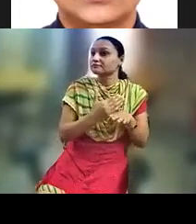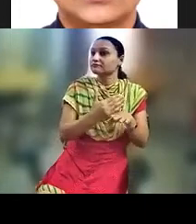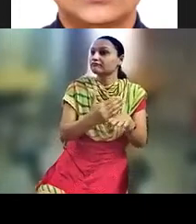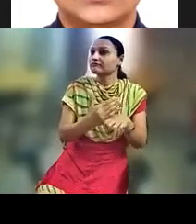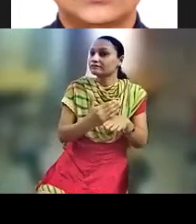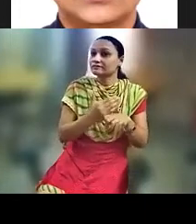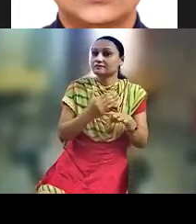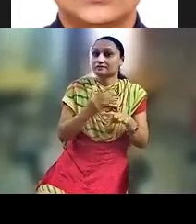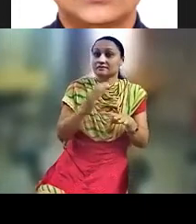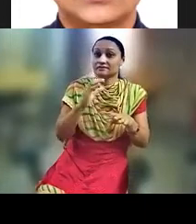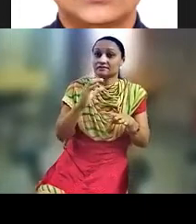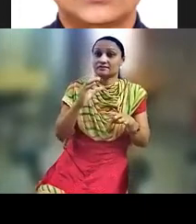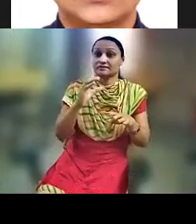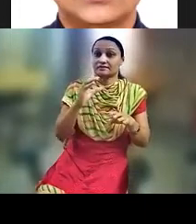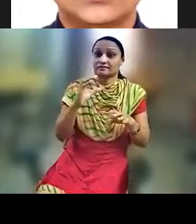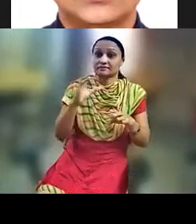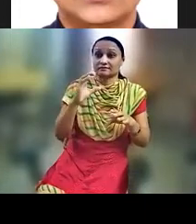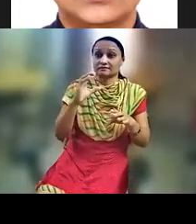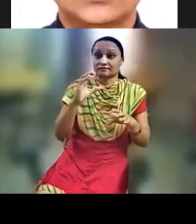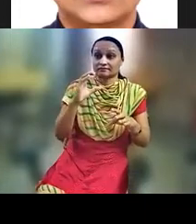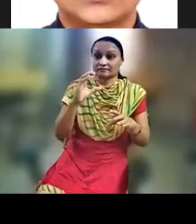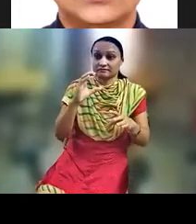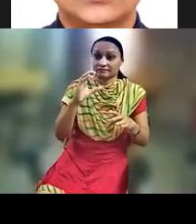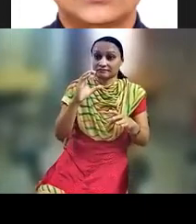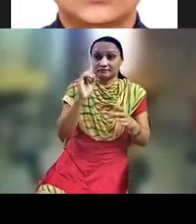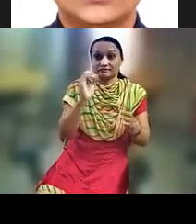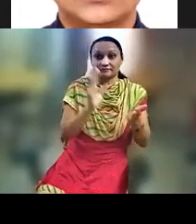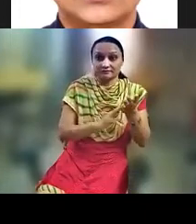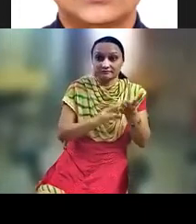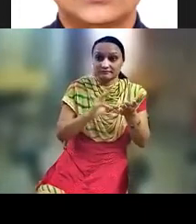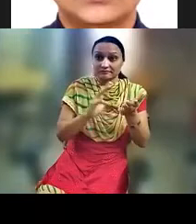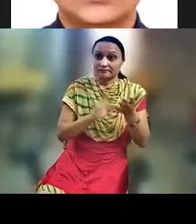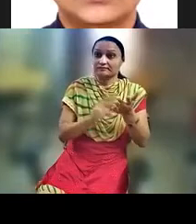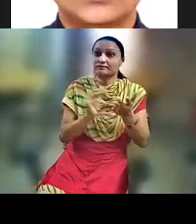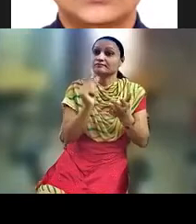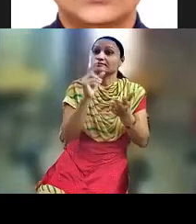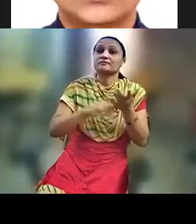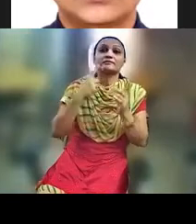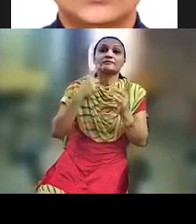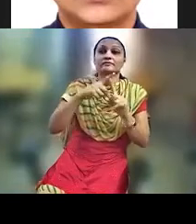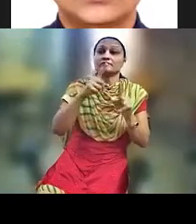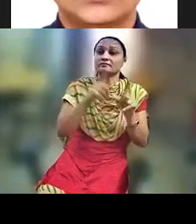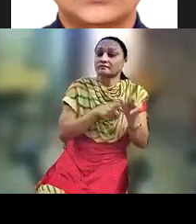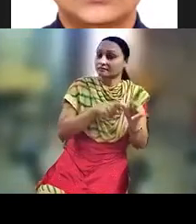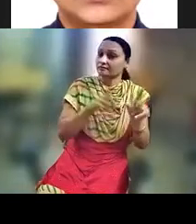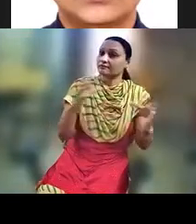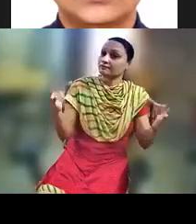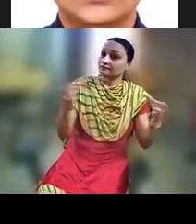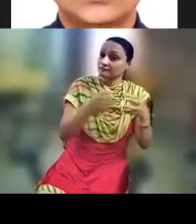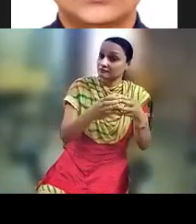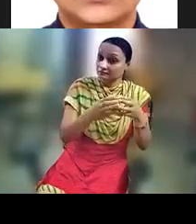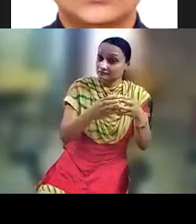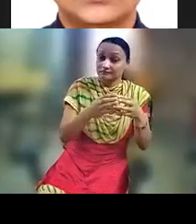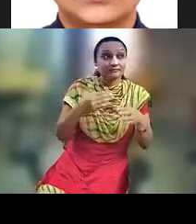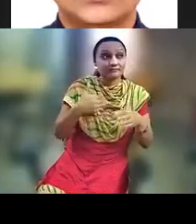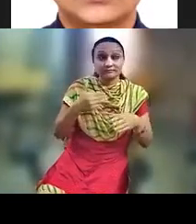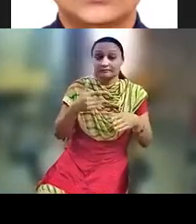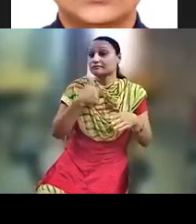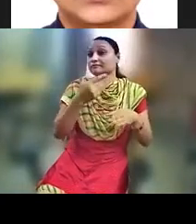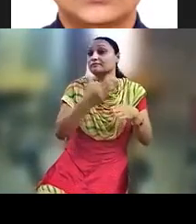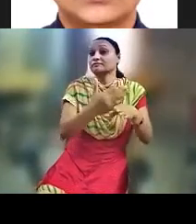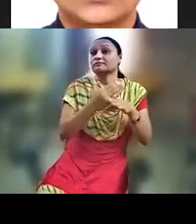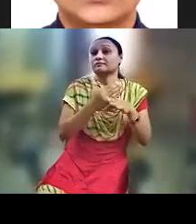community. So जब हम इस डेफिनेशन में देखते हैं तो हम देखते हैं कि वेलबींग मेंटल हेल्थ का एक इंटीग्रल हिस्सा